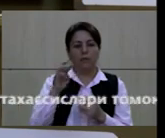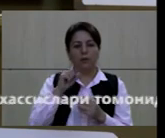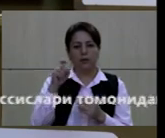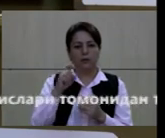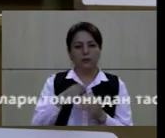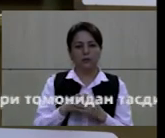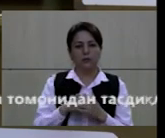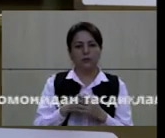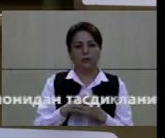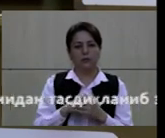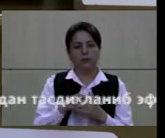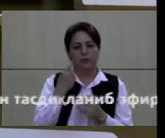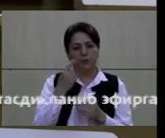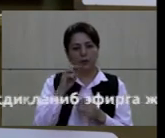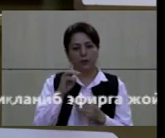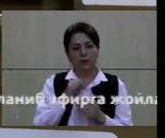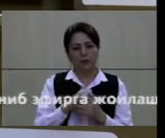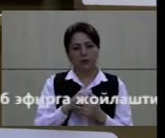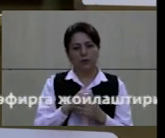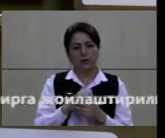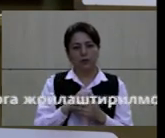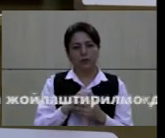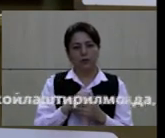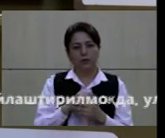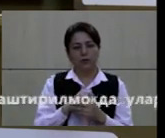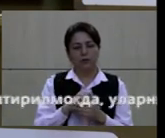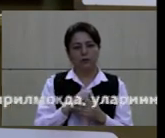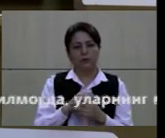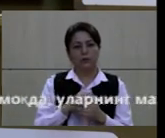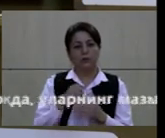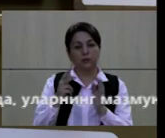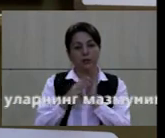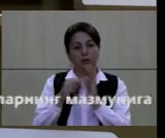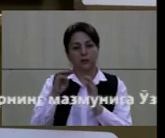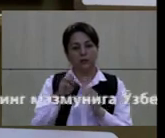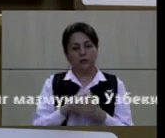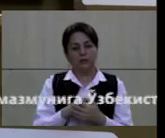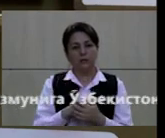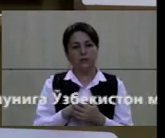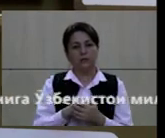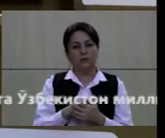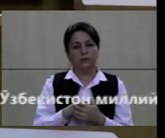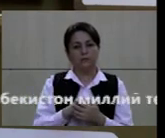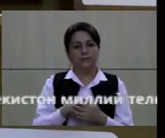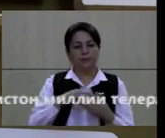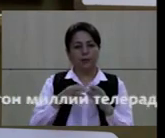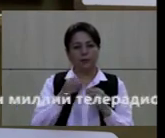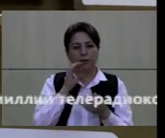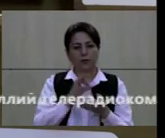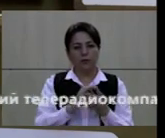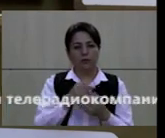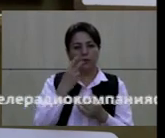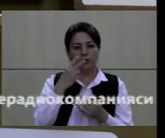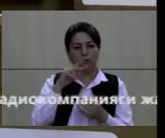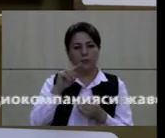esa bitta 56 ning ichida 8 ta bor. Demak, javob